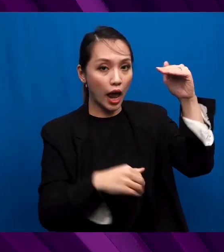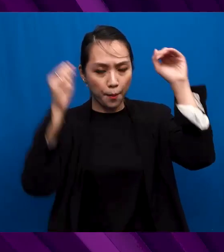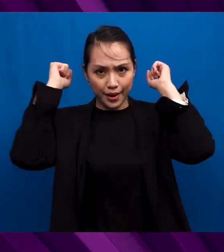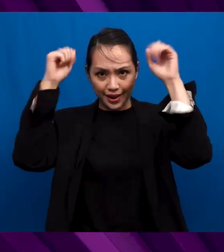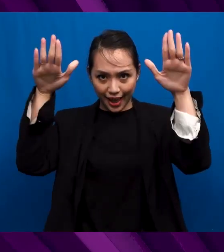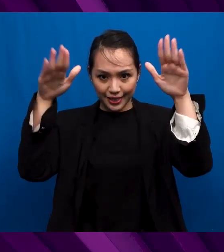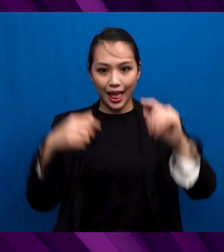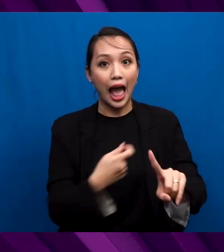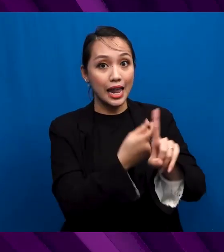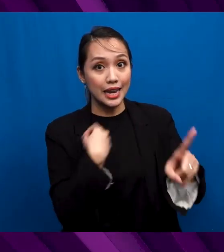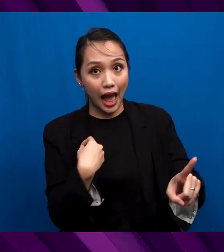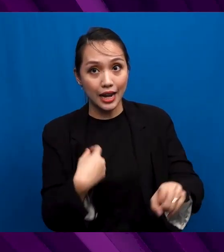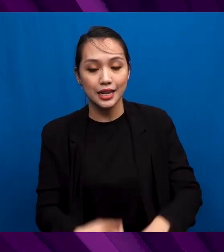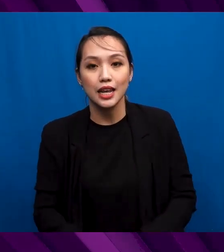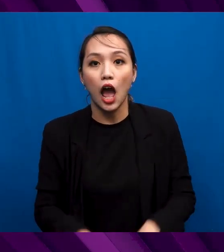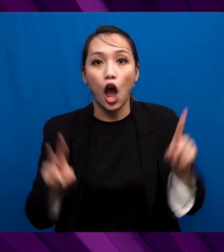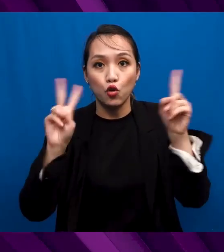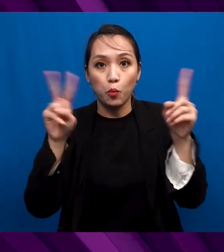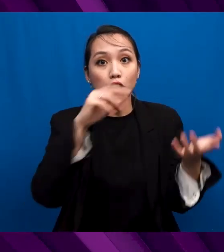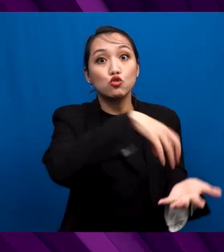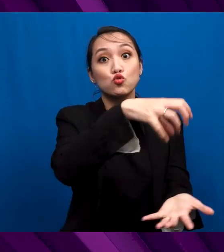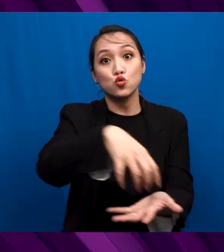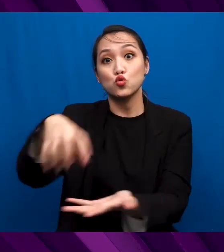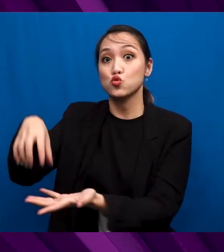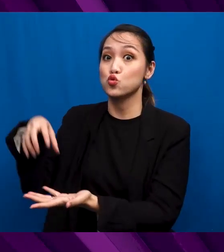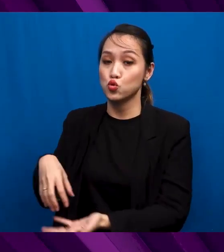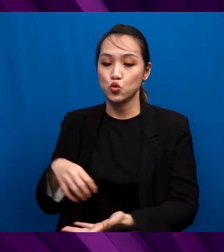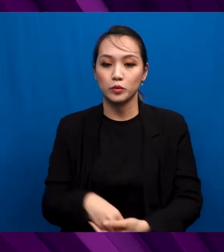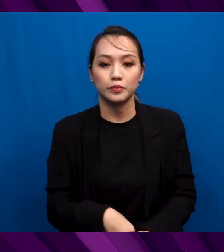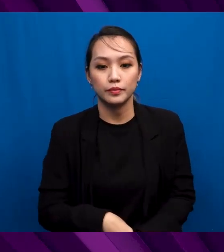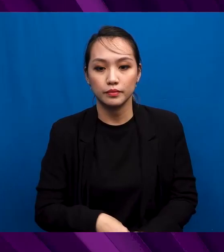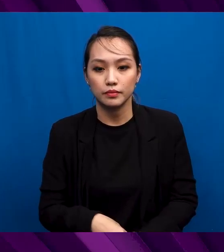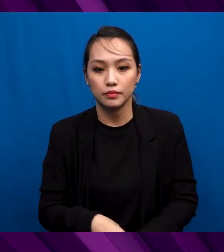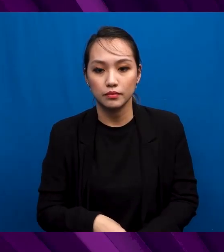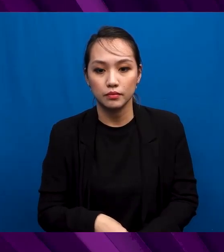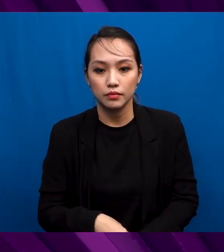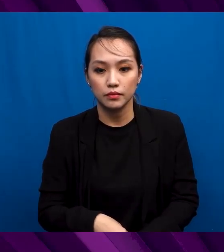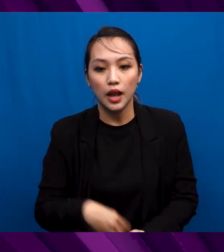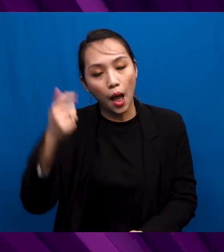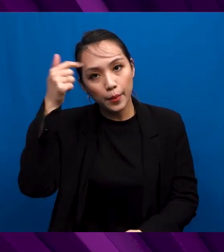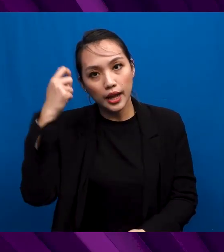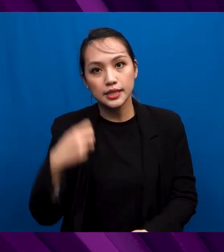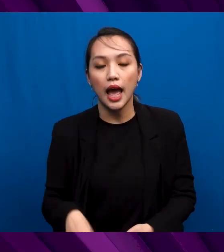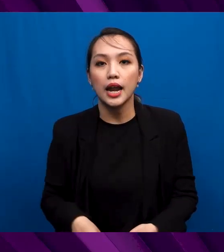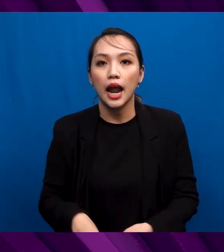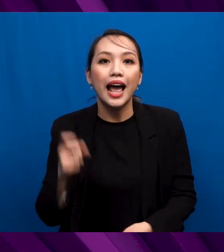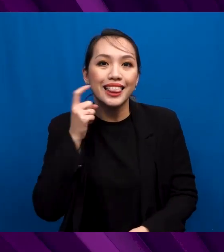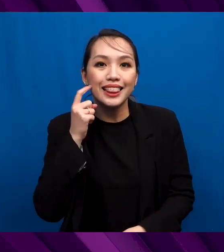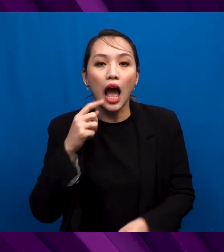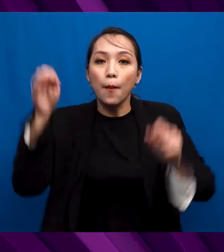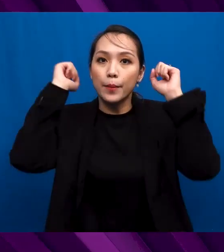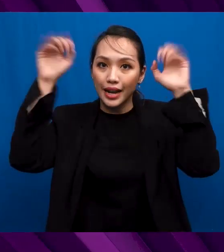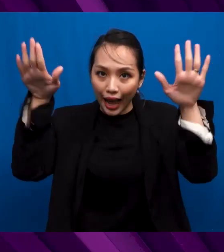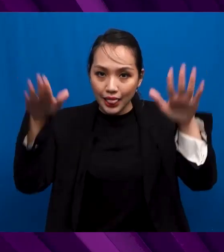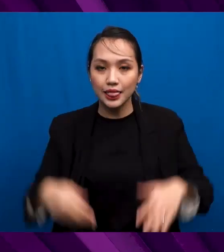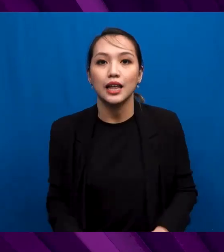truth about curses and blessings, atau kebenaran tentang kutuk dan kebenaran tentang berkat. Bahwa berkat dan kutuk itu